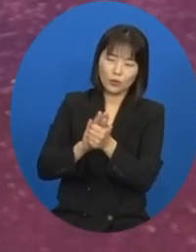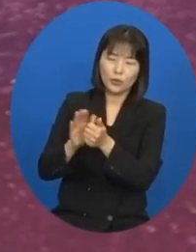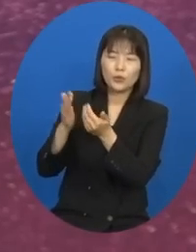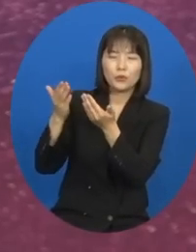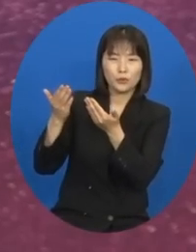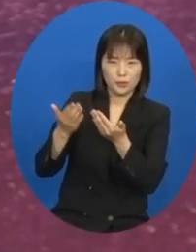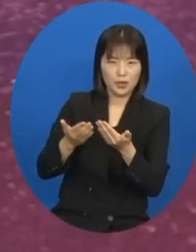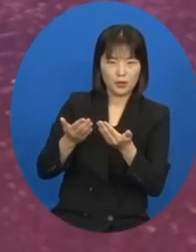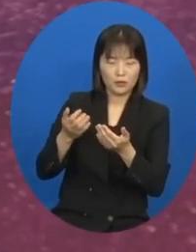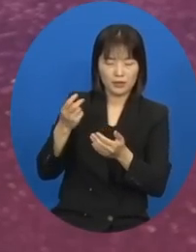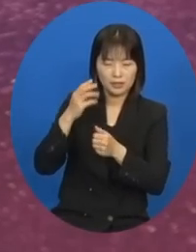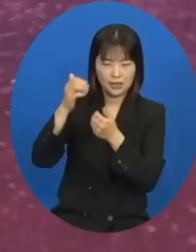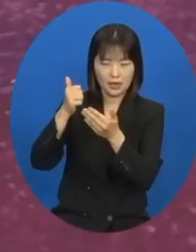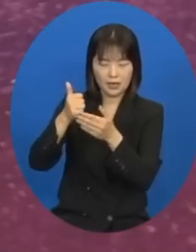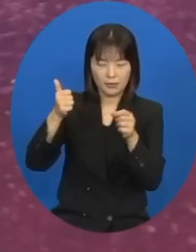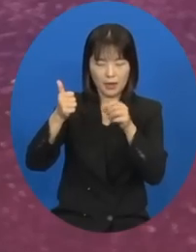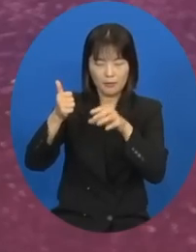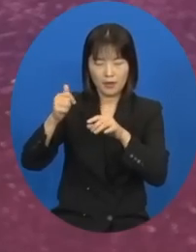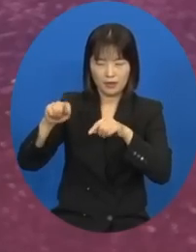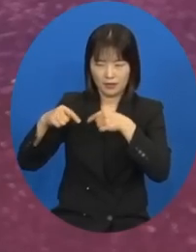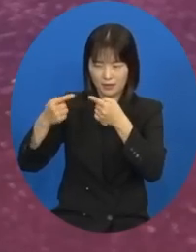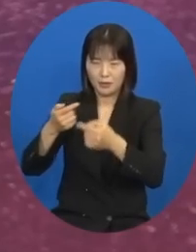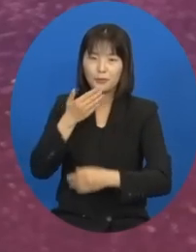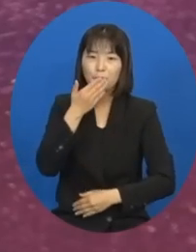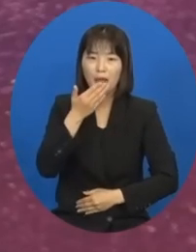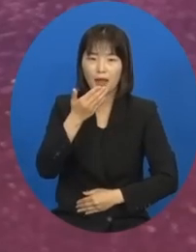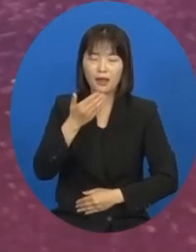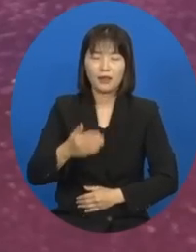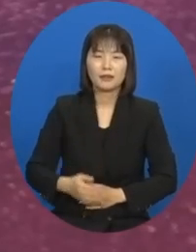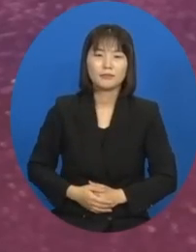다시 하나님 앞에 나아가셨던 것입니다